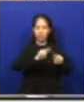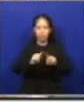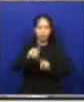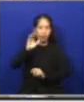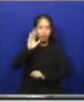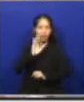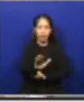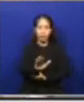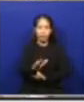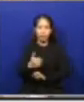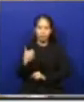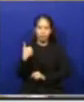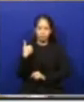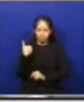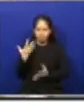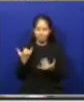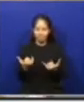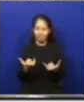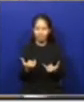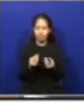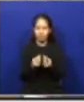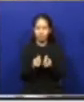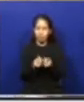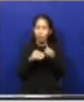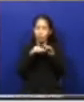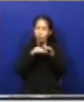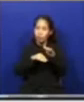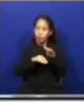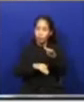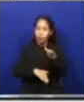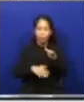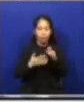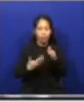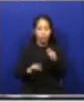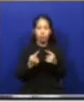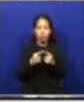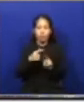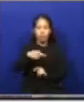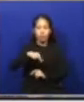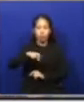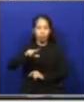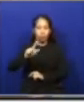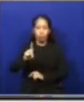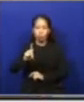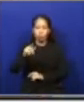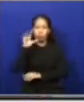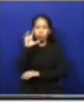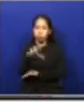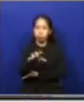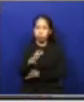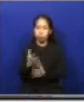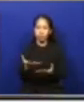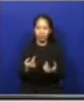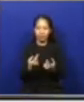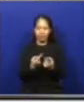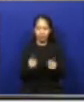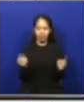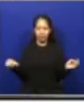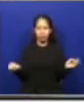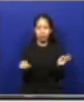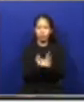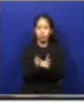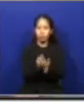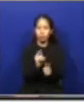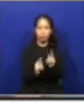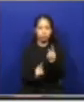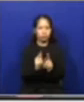ระทั่งตัวเลขผู้ติดเชื้อจะลดลง ก็ตามแต่ความเสียหายที่ตามมานั้นแทบจะไม่สามารถประเมินค่าได้เล